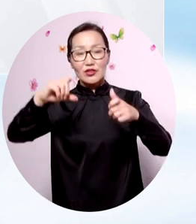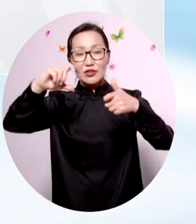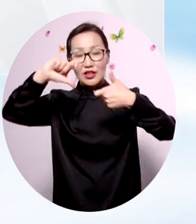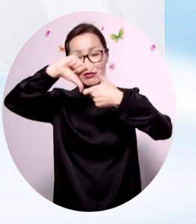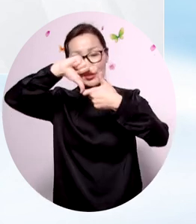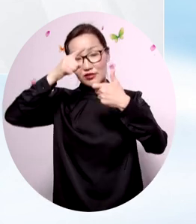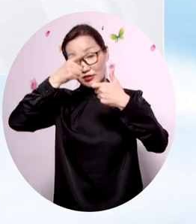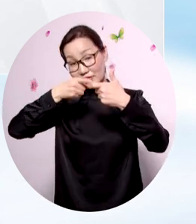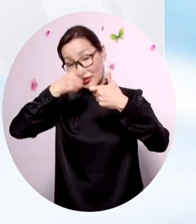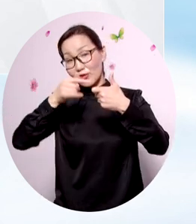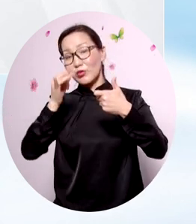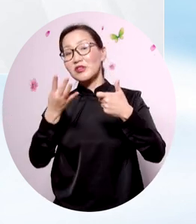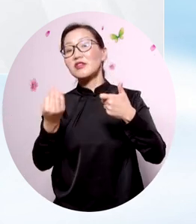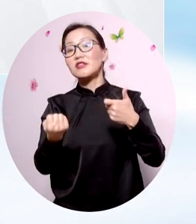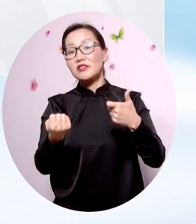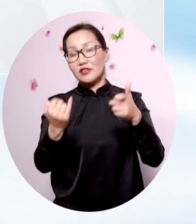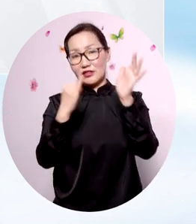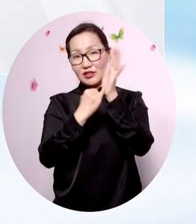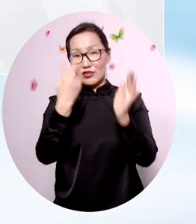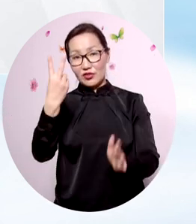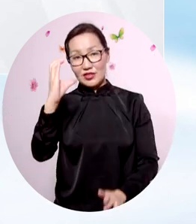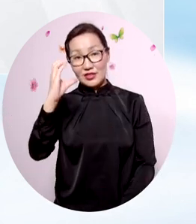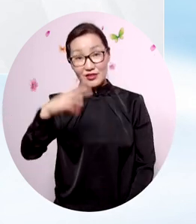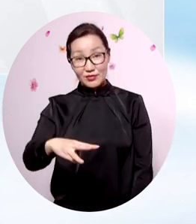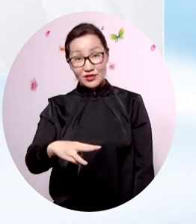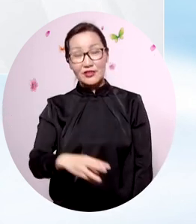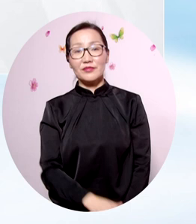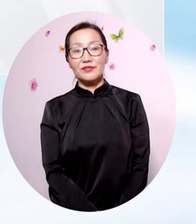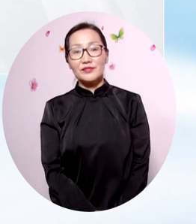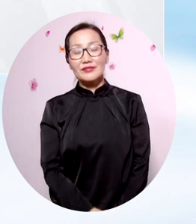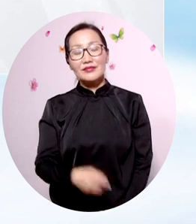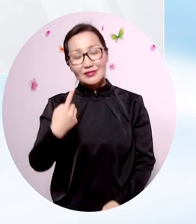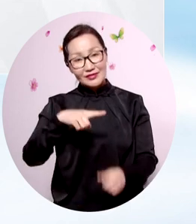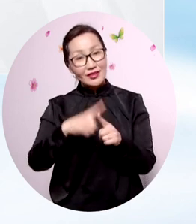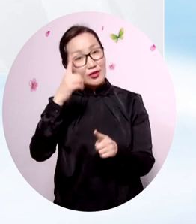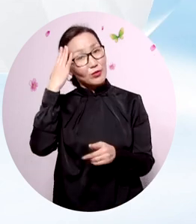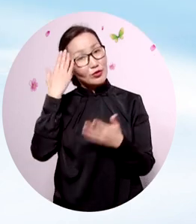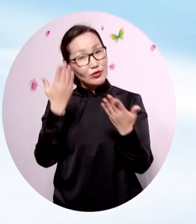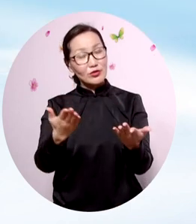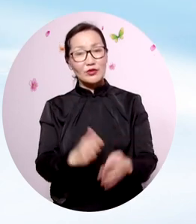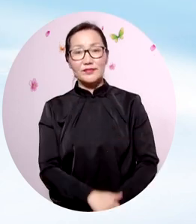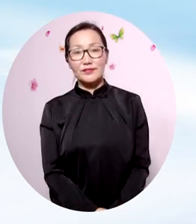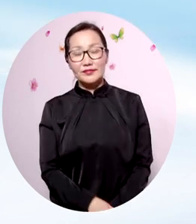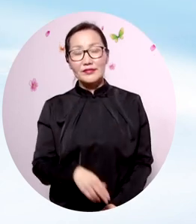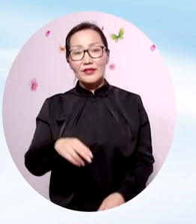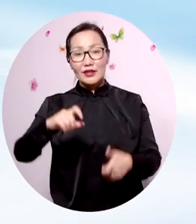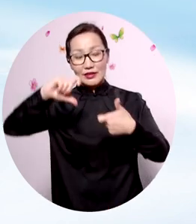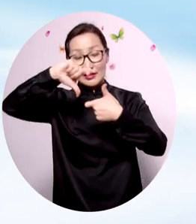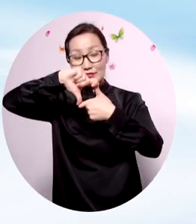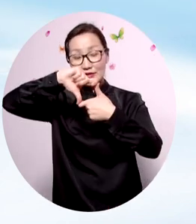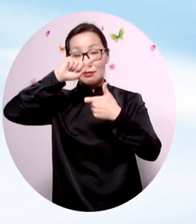бол квадратын нэг тал нь 62 см юм байна. Дахиад нэг бодлого бодож үзье.